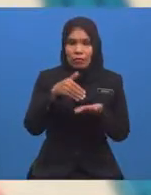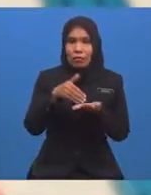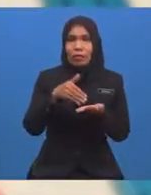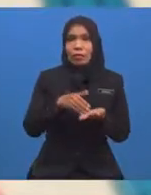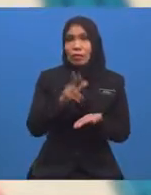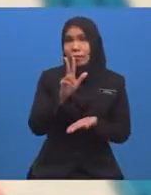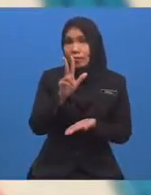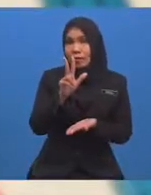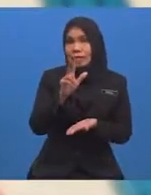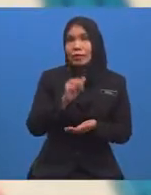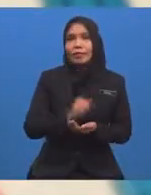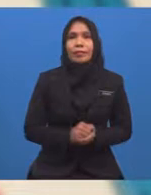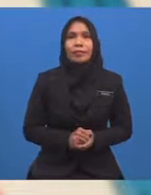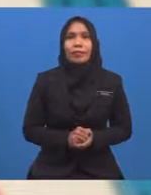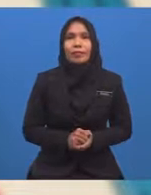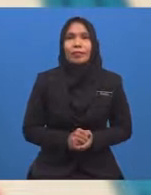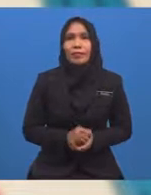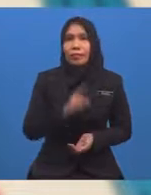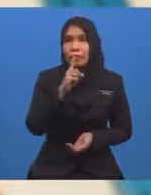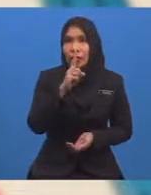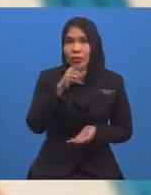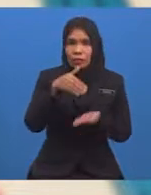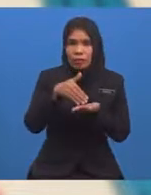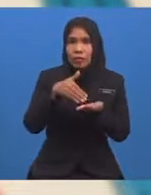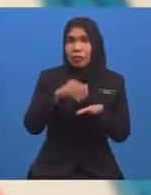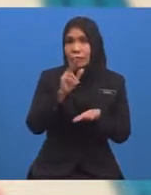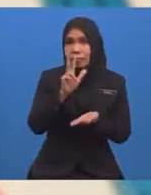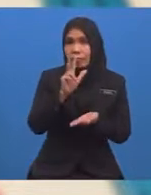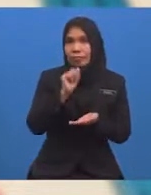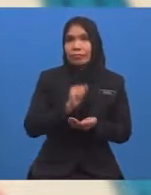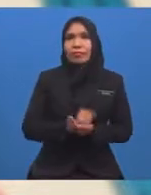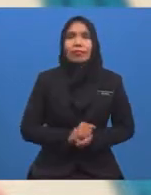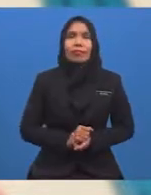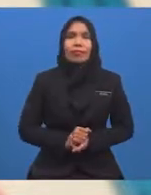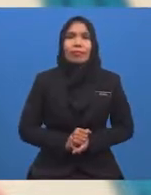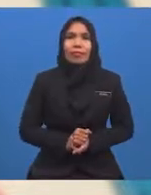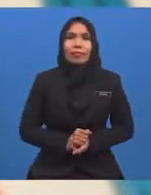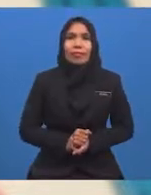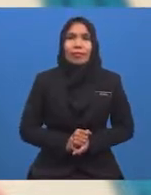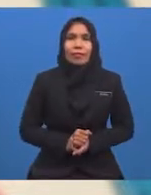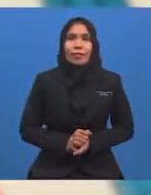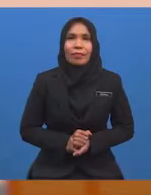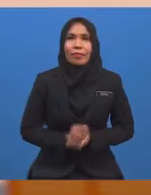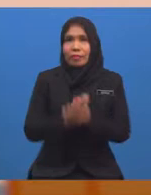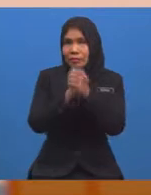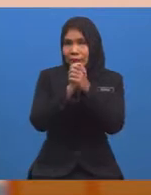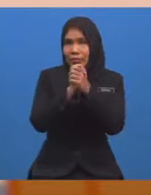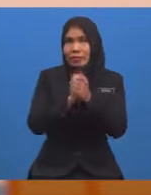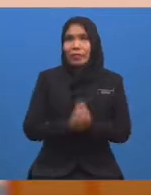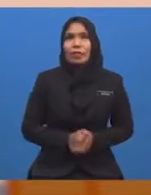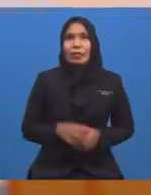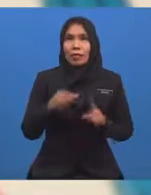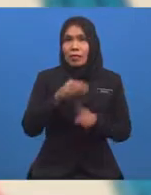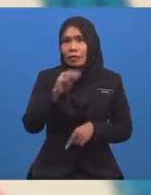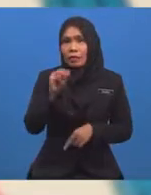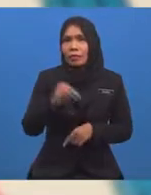telur kepada harga timun ialah satu nisbah dua sekarang